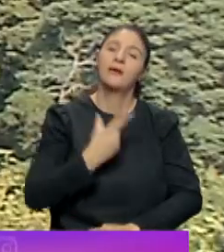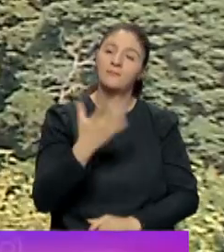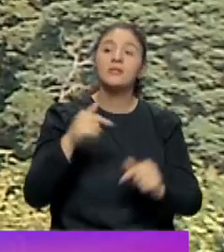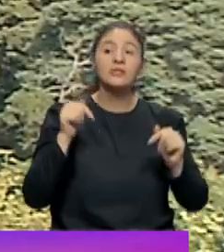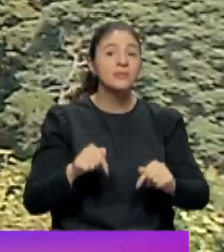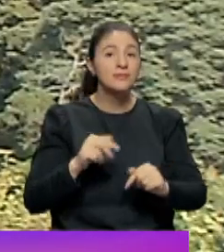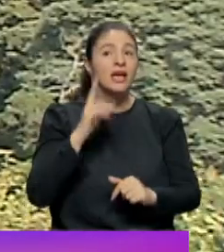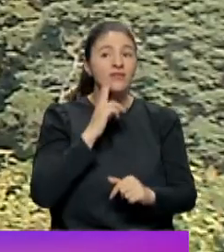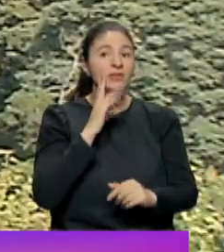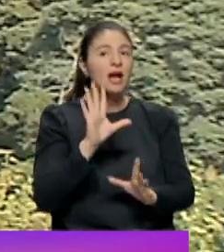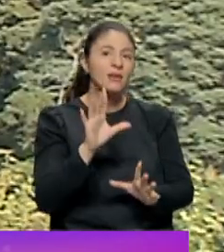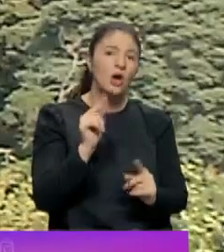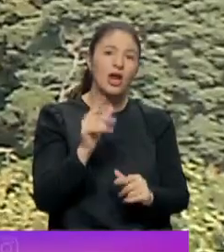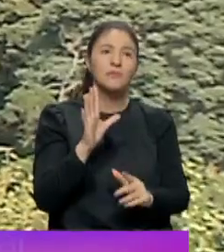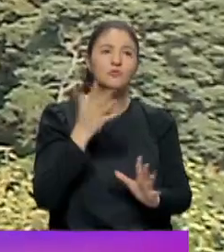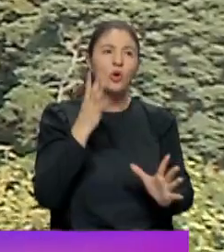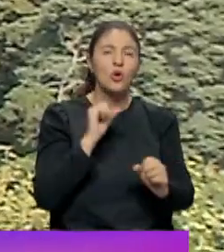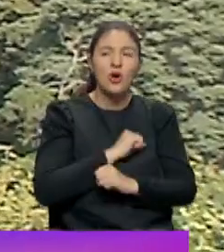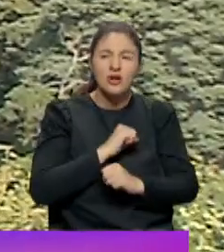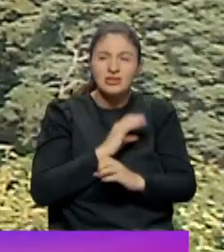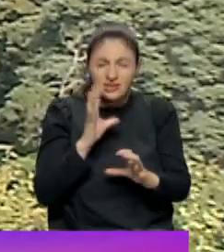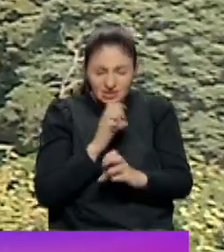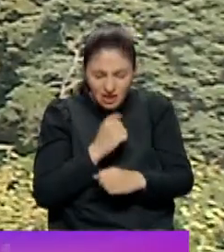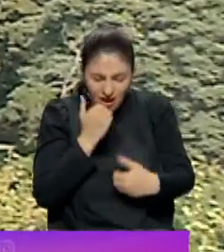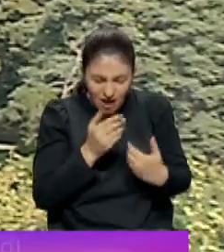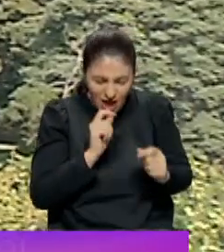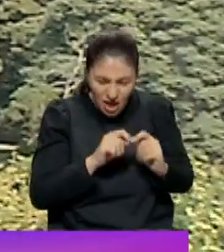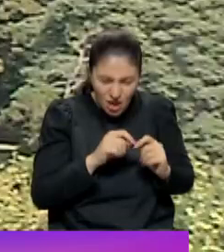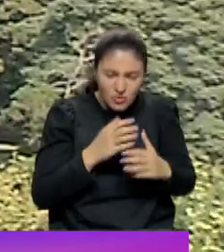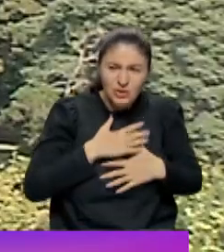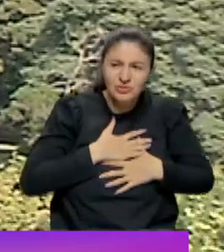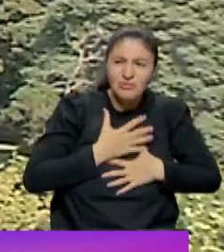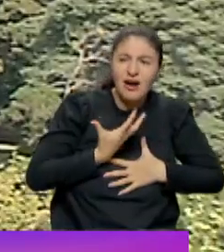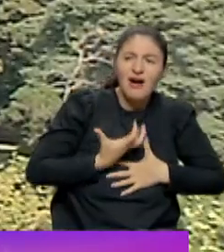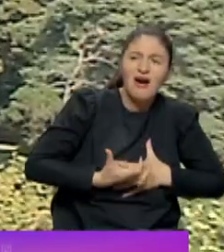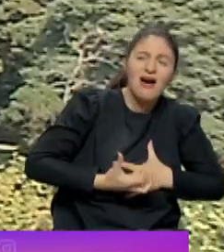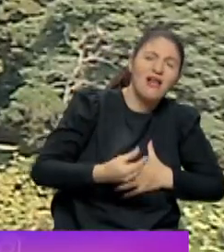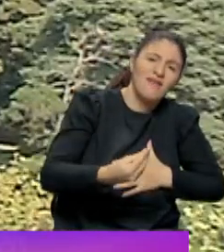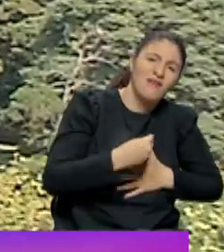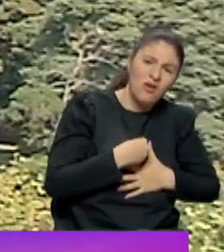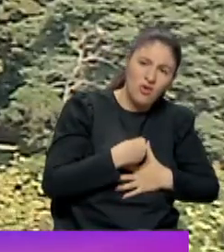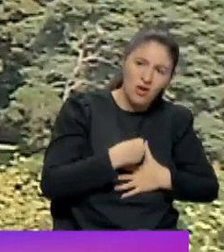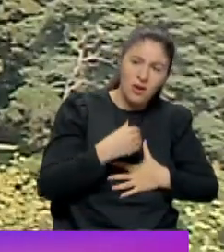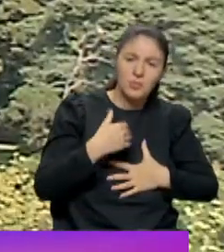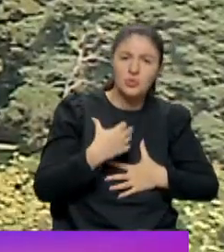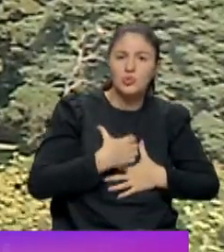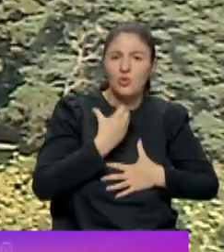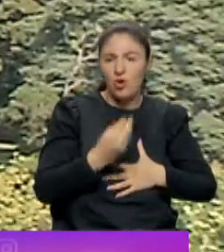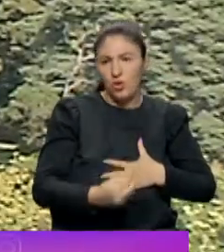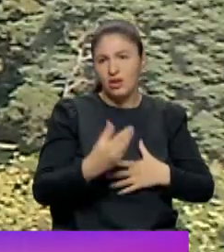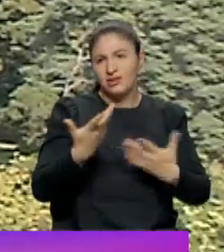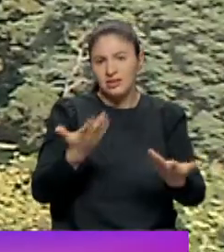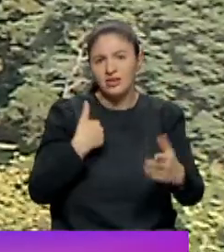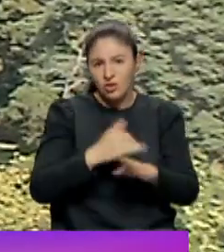Evet şimdi Efendim hani böyle Çok karamsar tablo böyle ekonomi üzerimize de bir ağırlıkta yaratıyor Bizi üzen